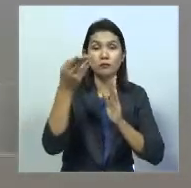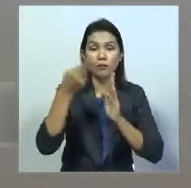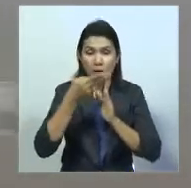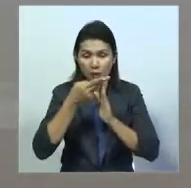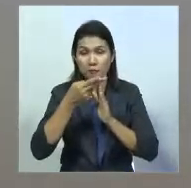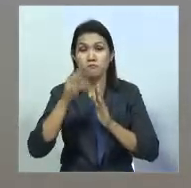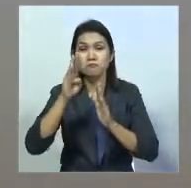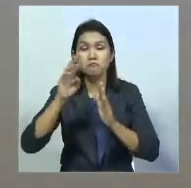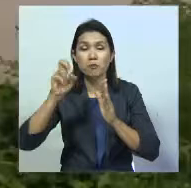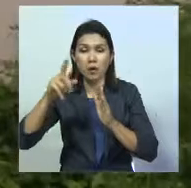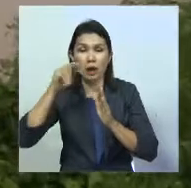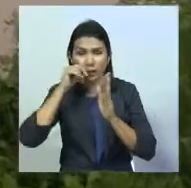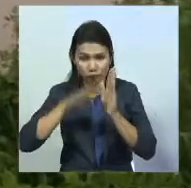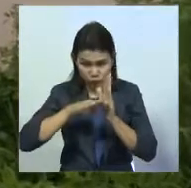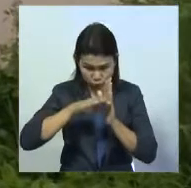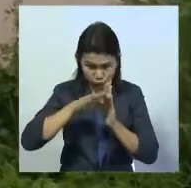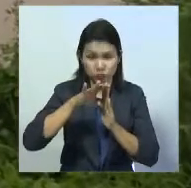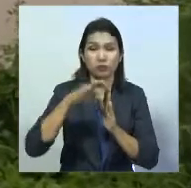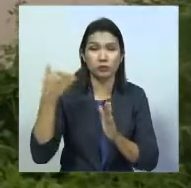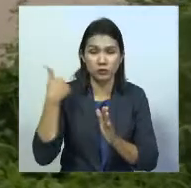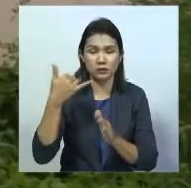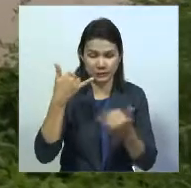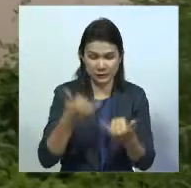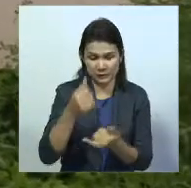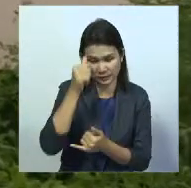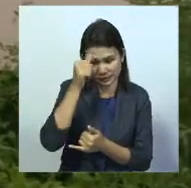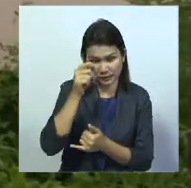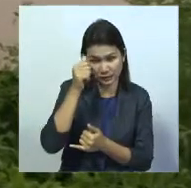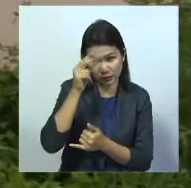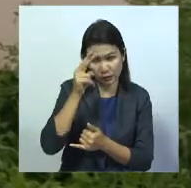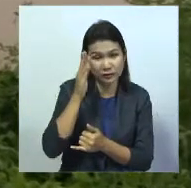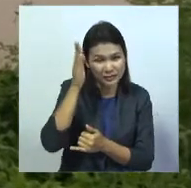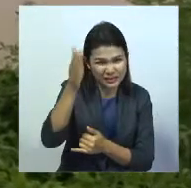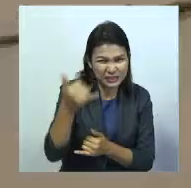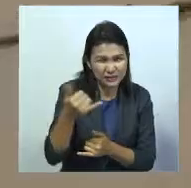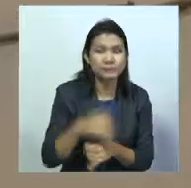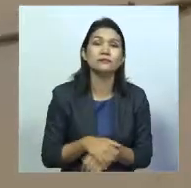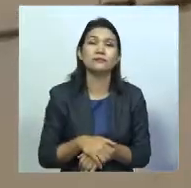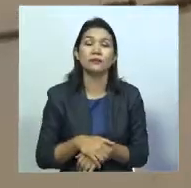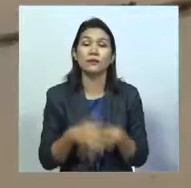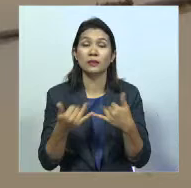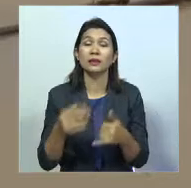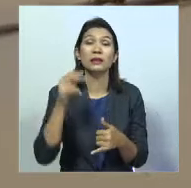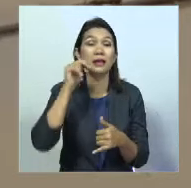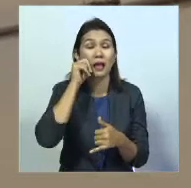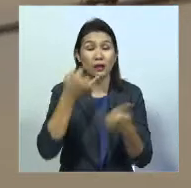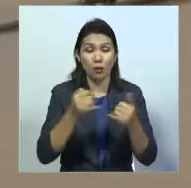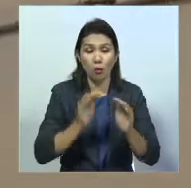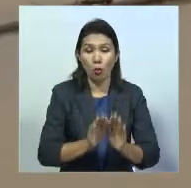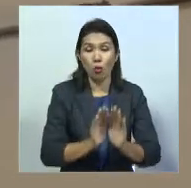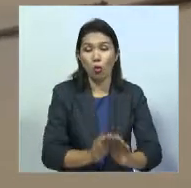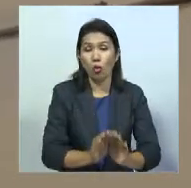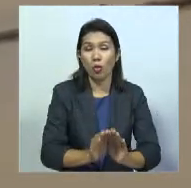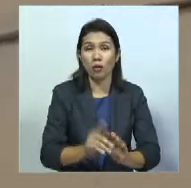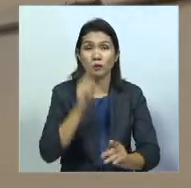าฬมีปริมาณสูงขึ้นอีกช่วงนะครับ 2-3 วันนี้ครับ ส่วนสถานการณ์น้ำที่ท่วมขังภายใน